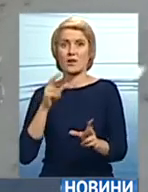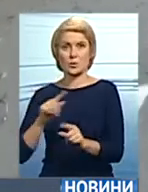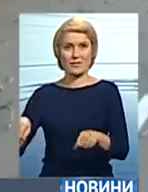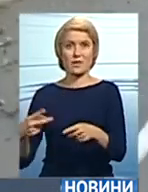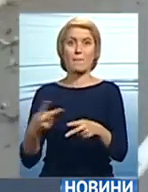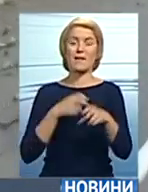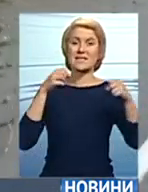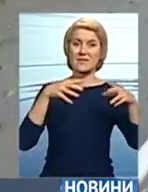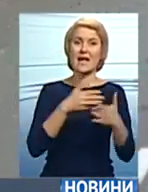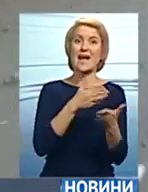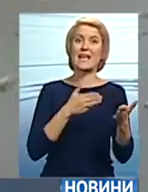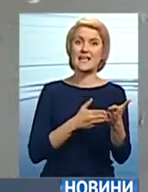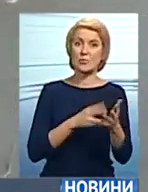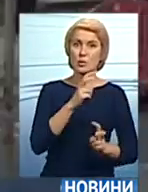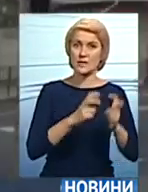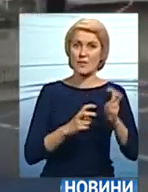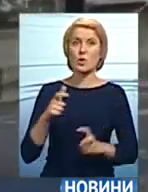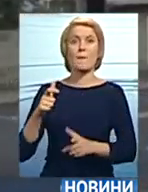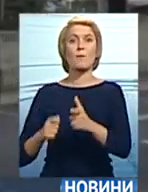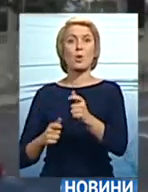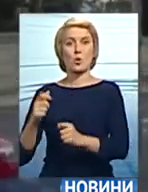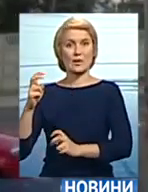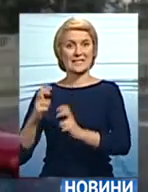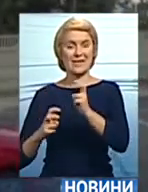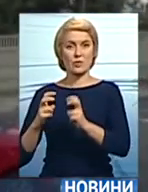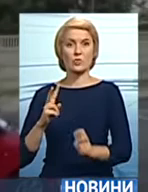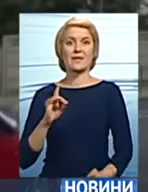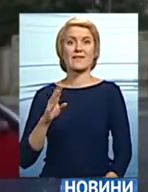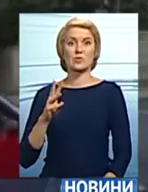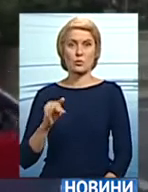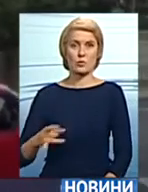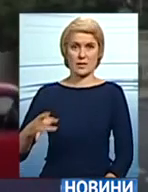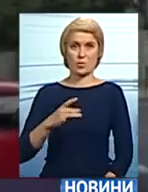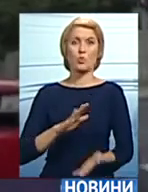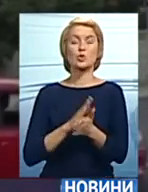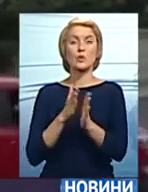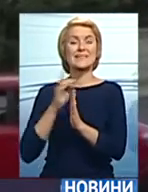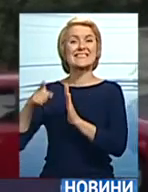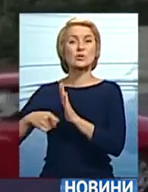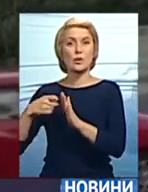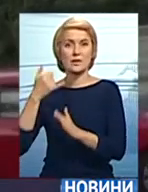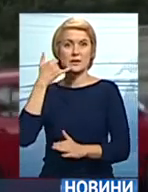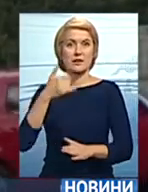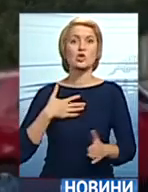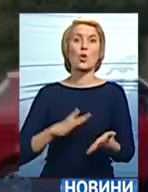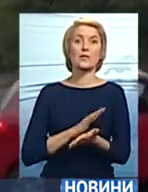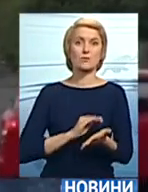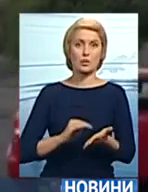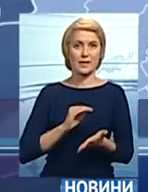молокозавод у Кіровському районі. Про ситуацію в місті і навколо нього телефоном наш колега з Донецька Іван Літковський.